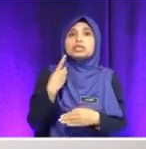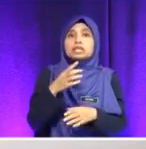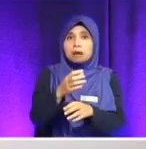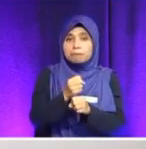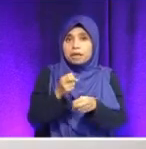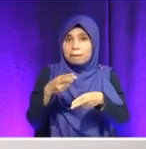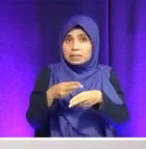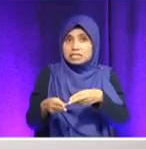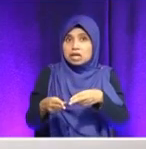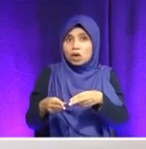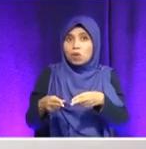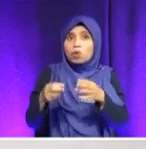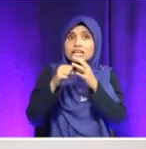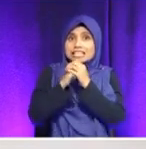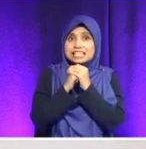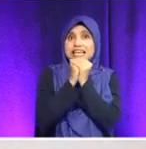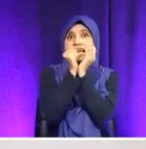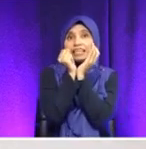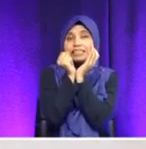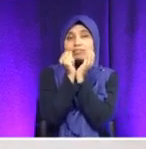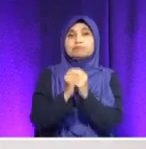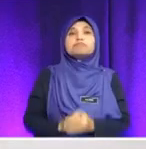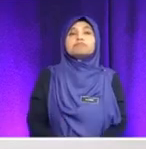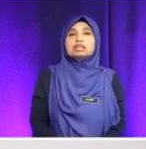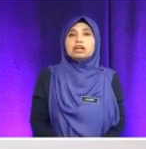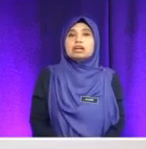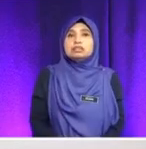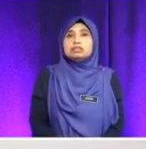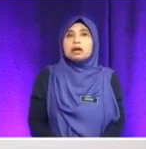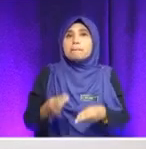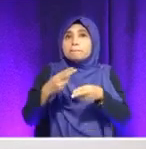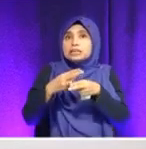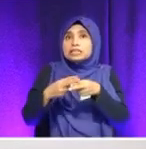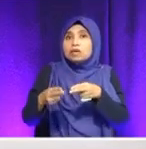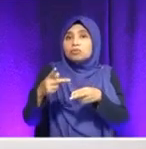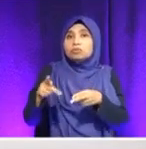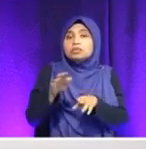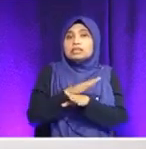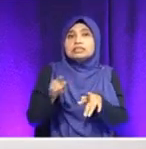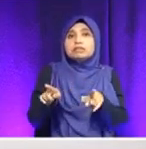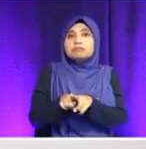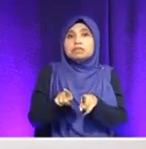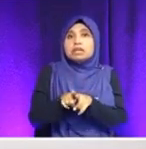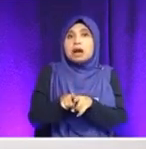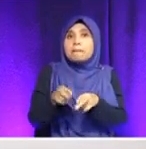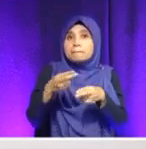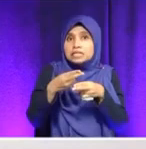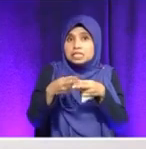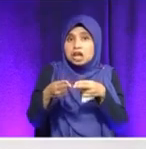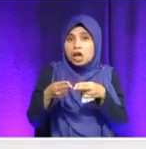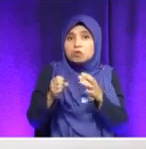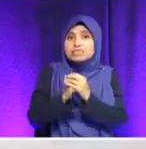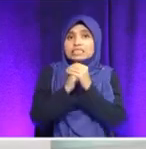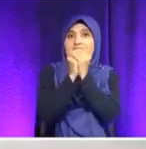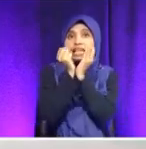pisau salad. Pisau salad. Okey. Pisau ni samalah, cikgu? Tak sama. Oh, tak pisau sama makan juga. Dia lebih besar.